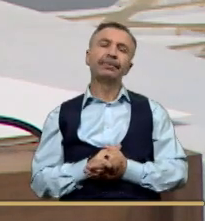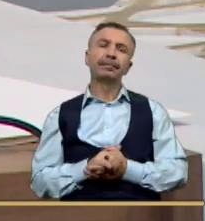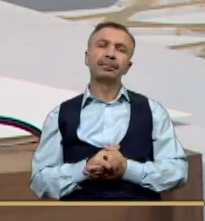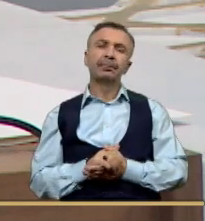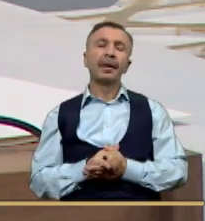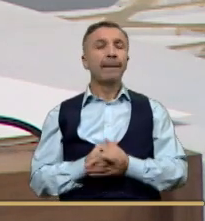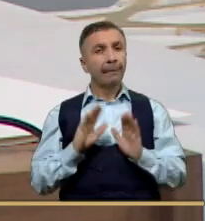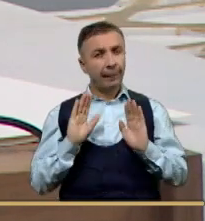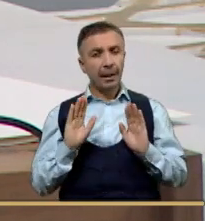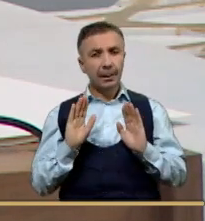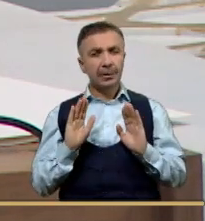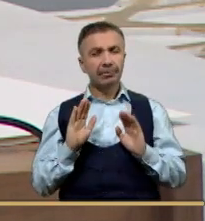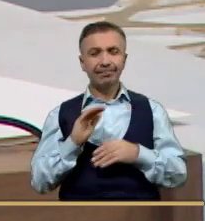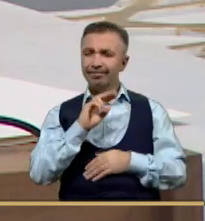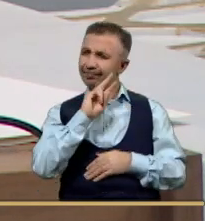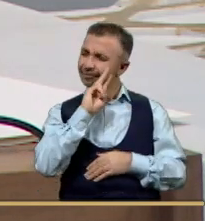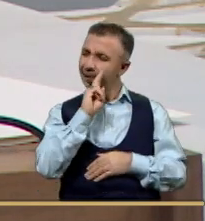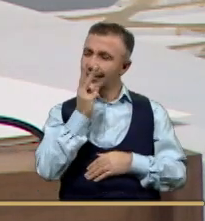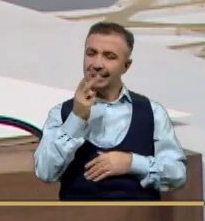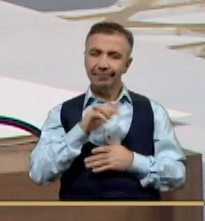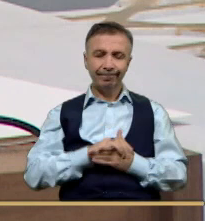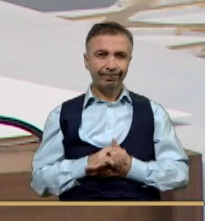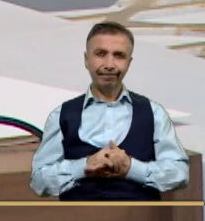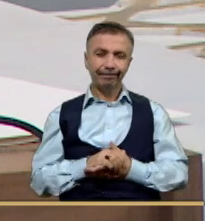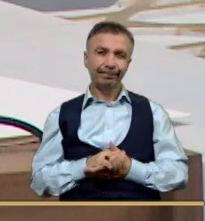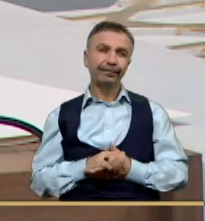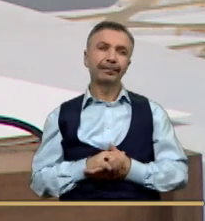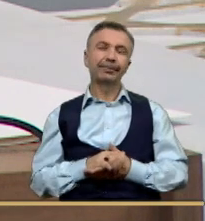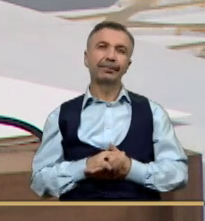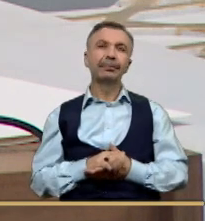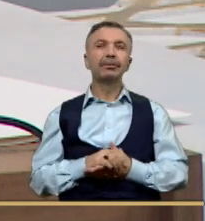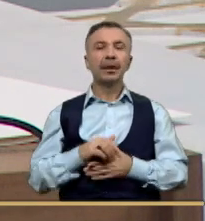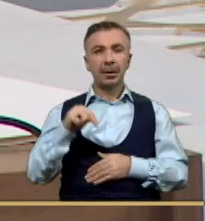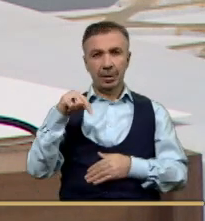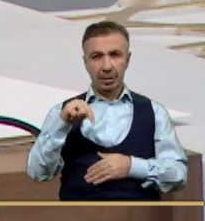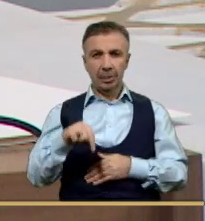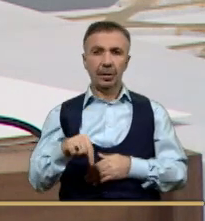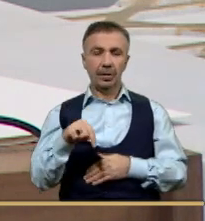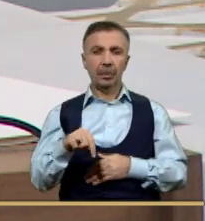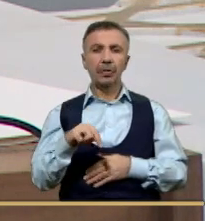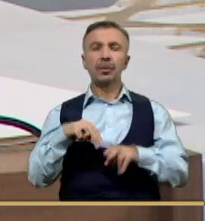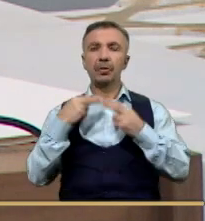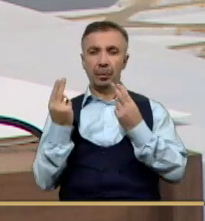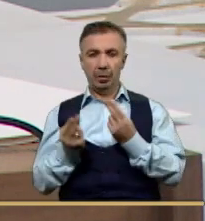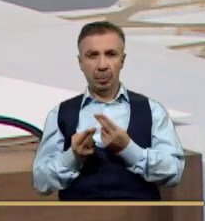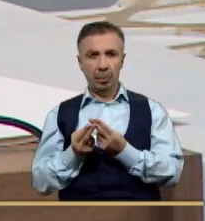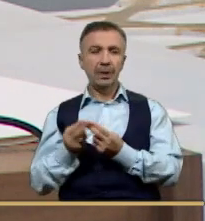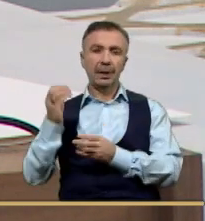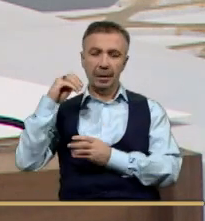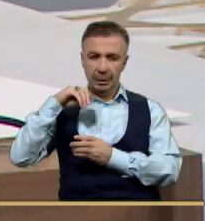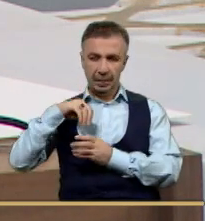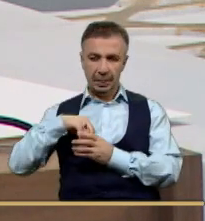Lakin maalesef ve maalesef bugün dünyada